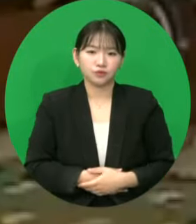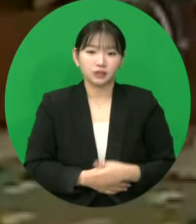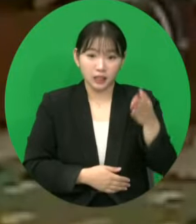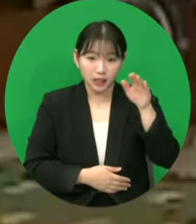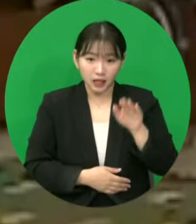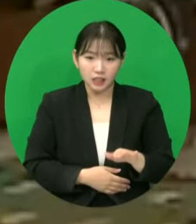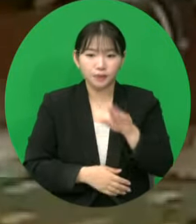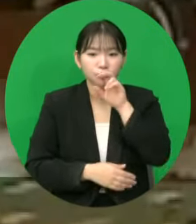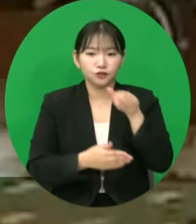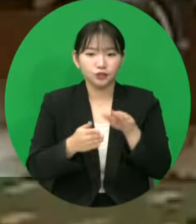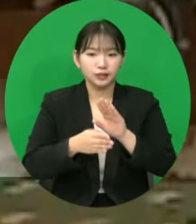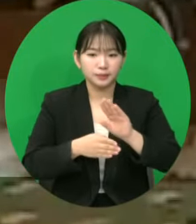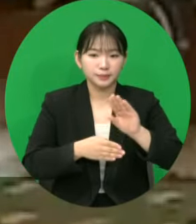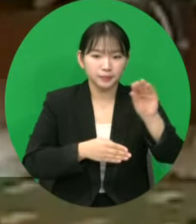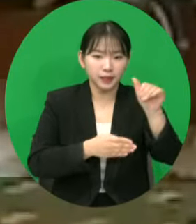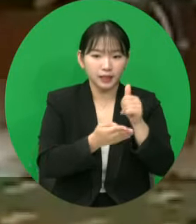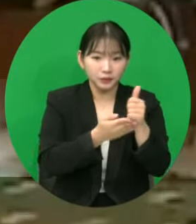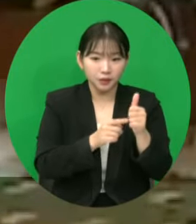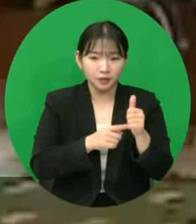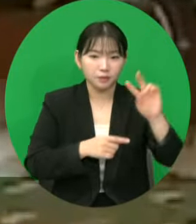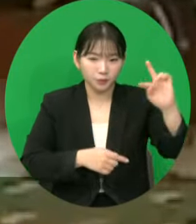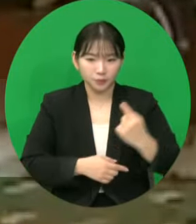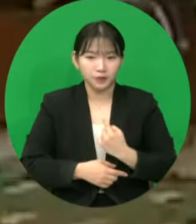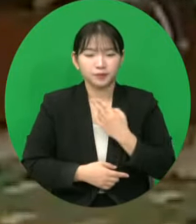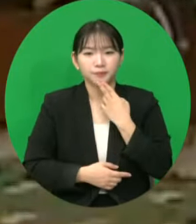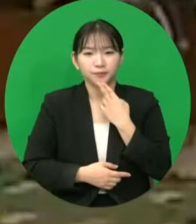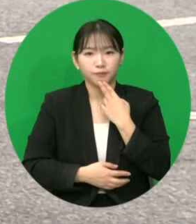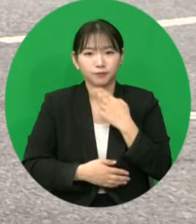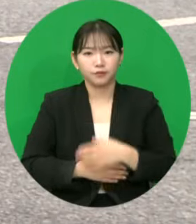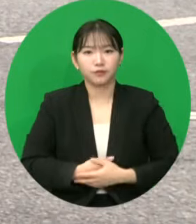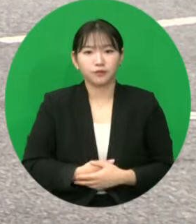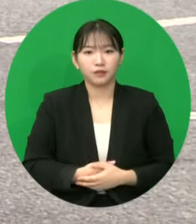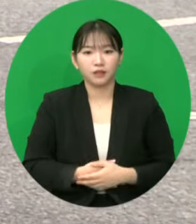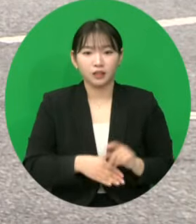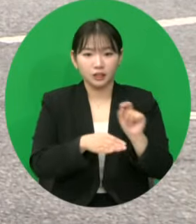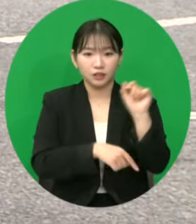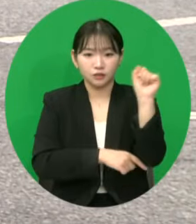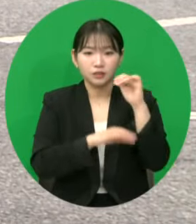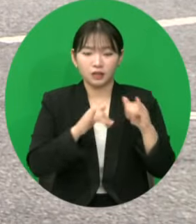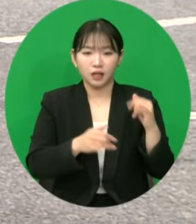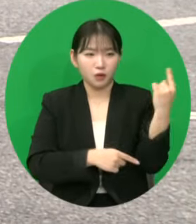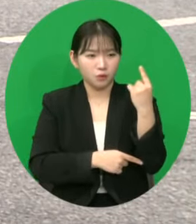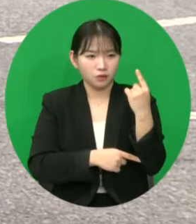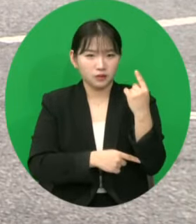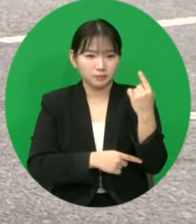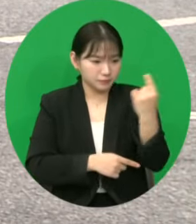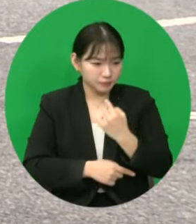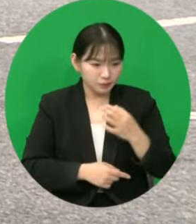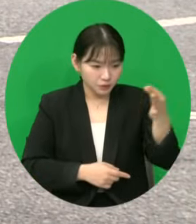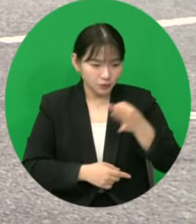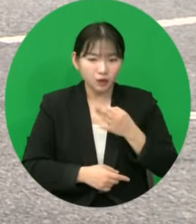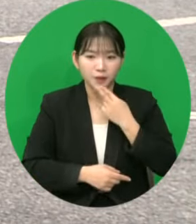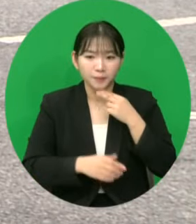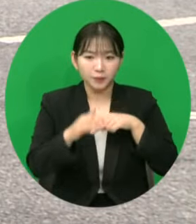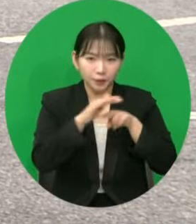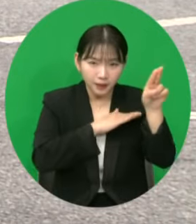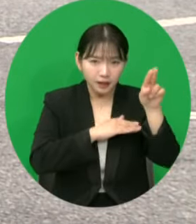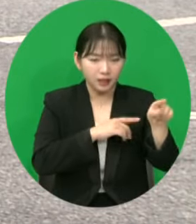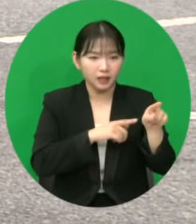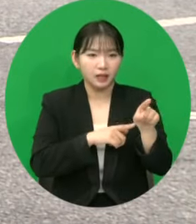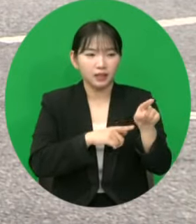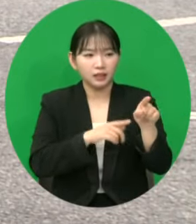하지만 골목길로 사라진 승객은 다시 돌아오지 않았습니다. 택시기사는 요금을 내지 않고 사라진 승객이 다시 돌아올